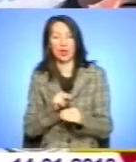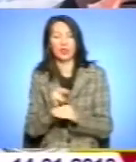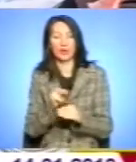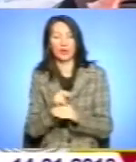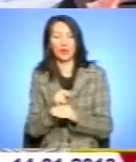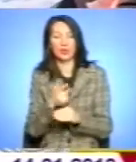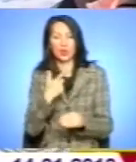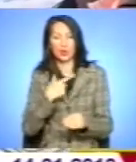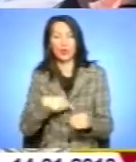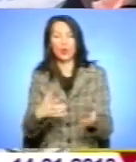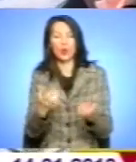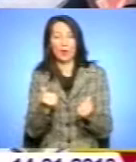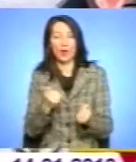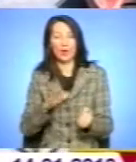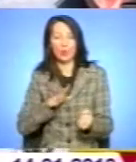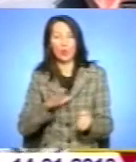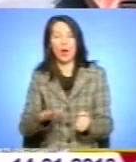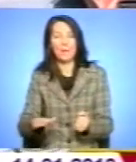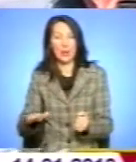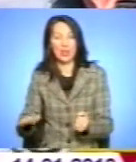з собою брав, як я була маленька.